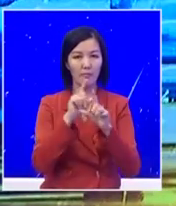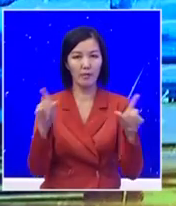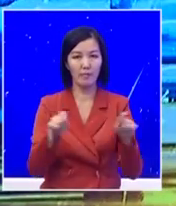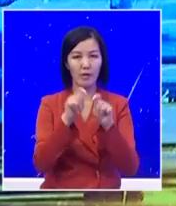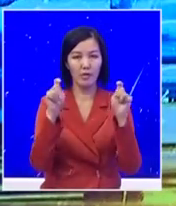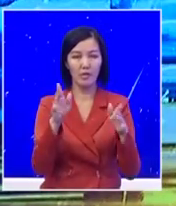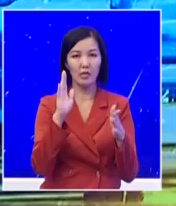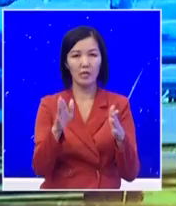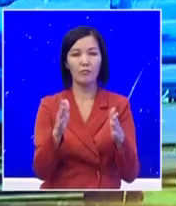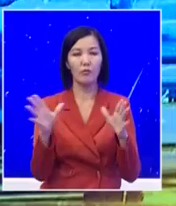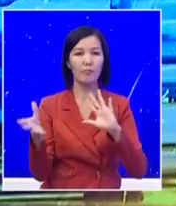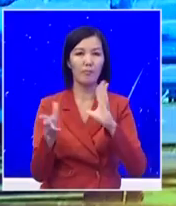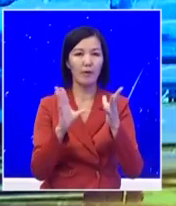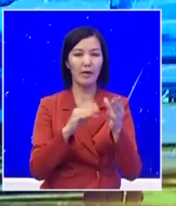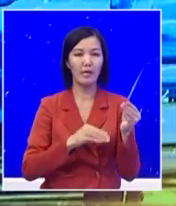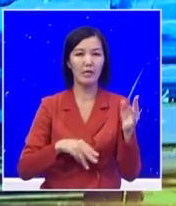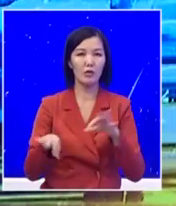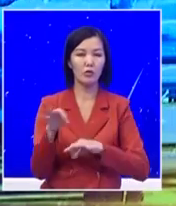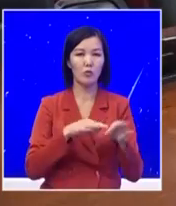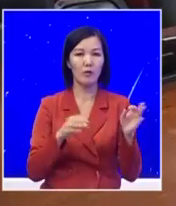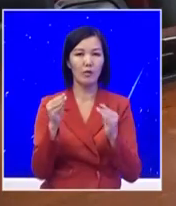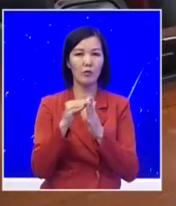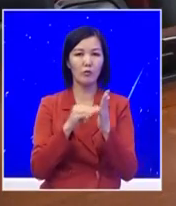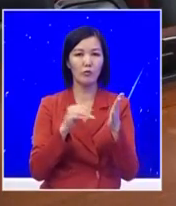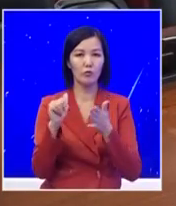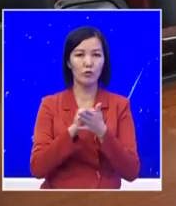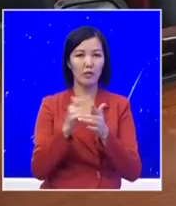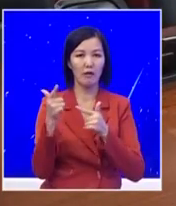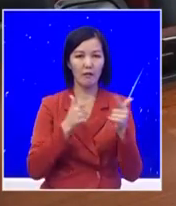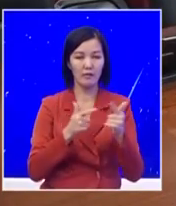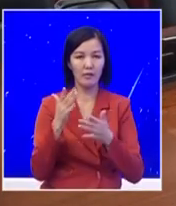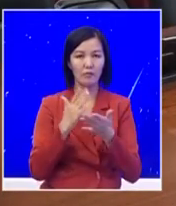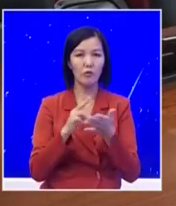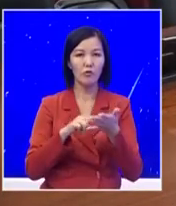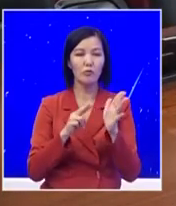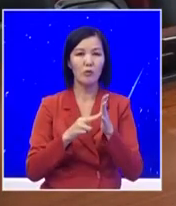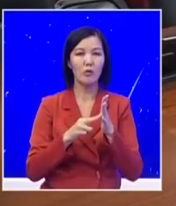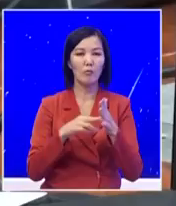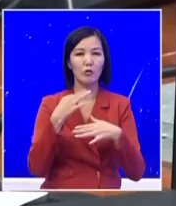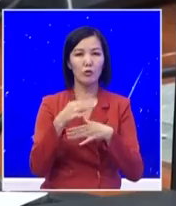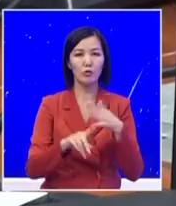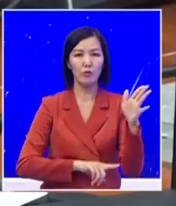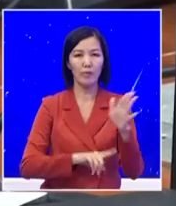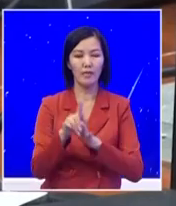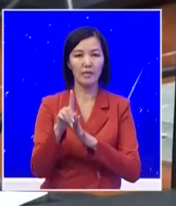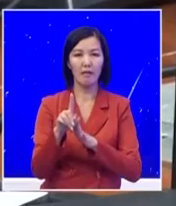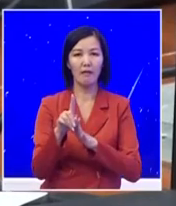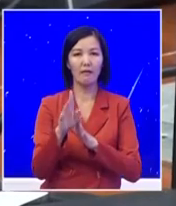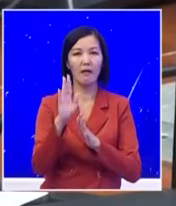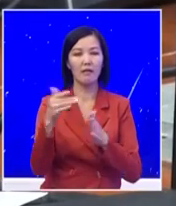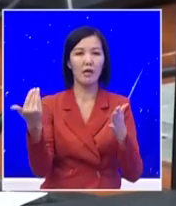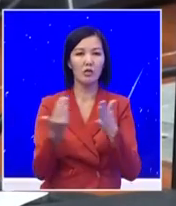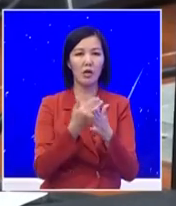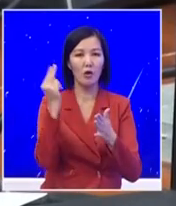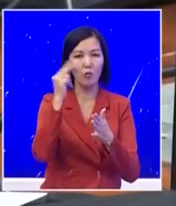беріледі. Бүгінге барлық нысанның жобалық сметалық құжаттары әзірленіп жатыр. Жоспар бойынша құрылыстары күзде басталады. Мұнан бөлек алдағы жаңа